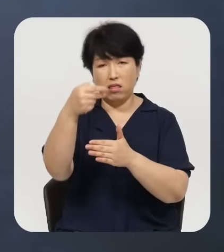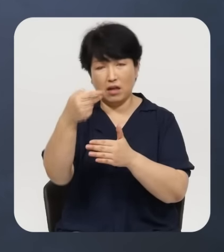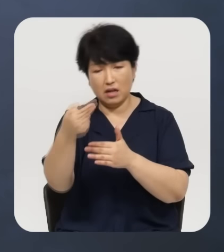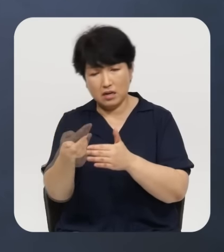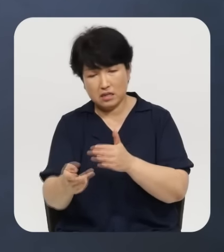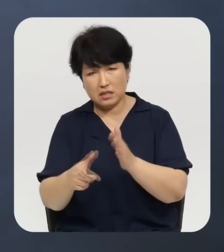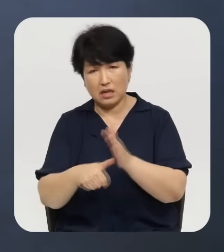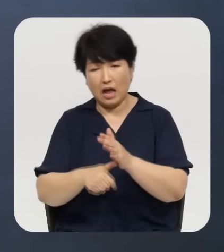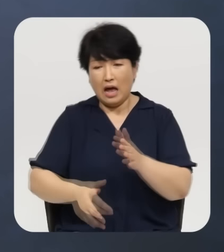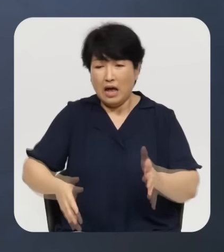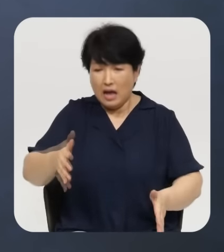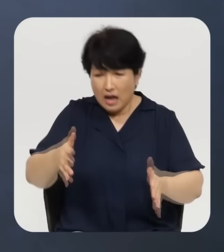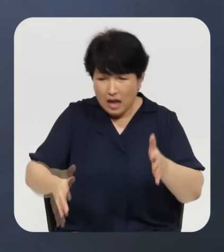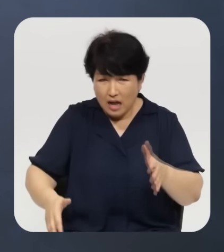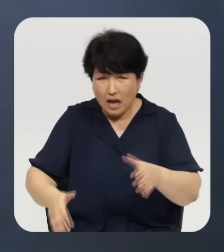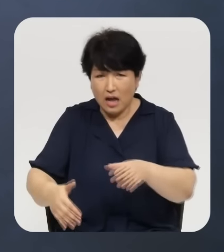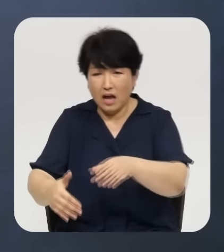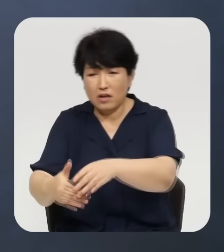잡았는데